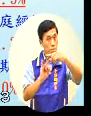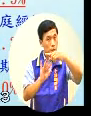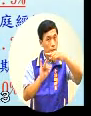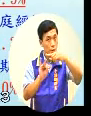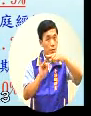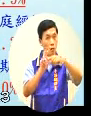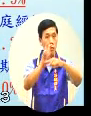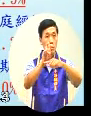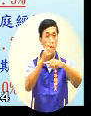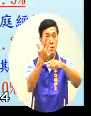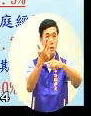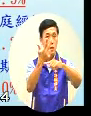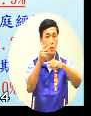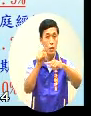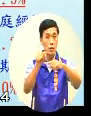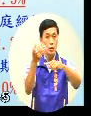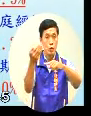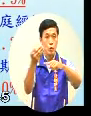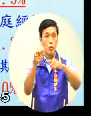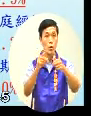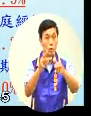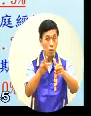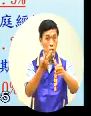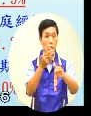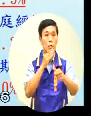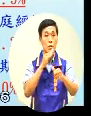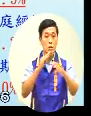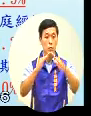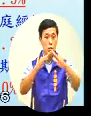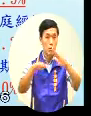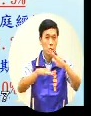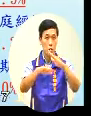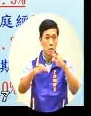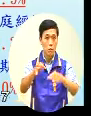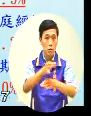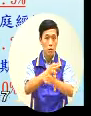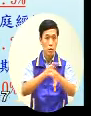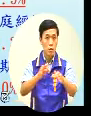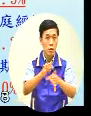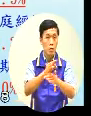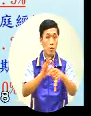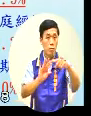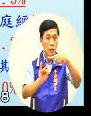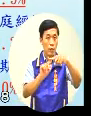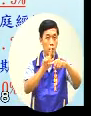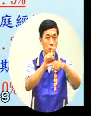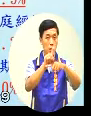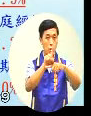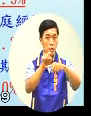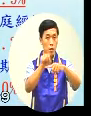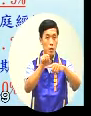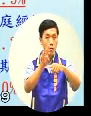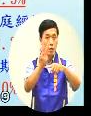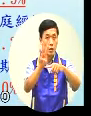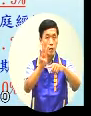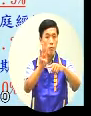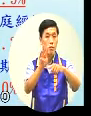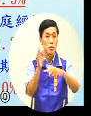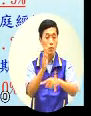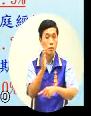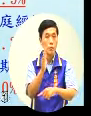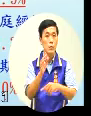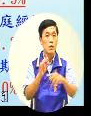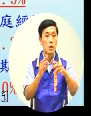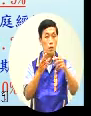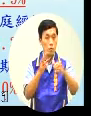27.9% 啦。那第二名就是我们的家庭经济啊，占了 11.3%。那